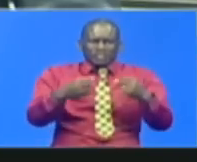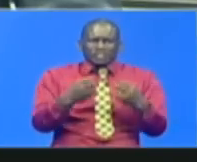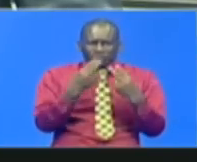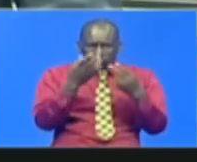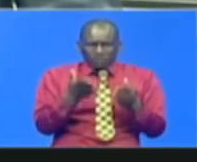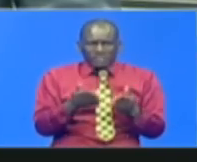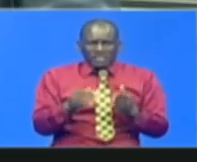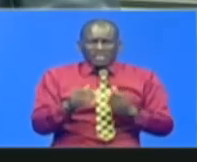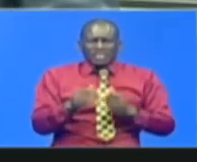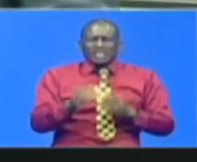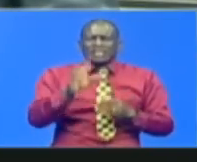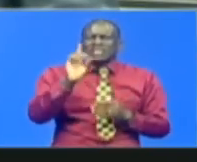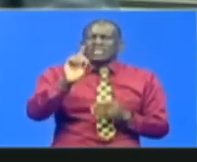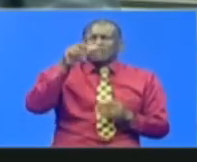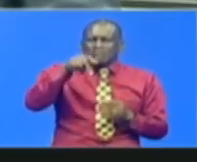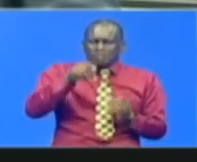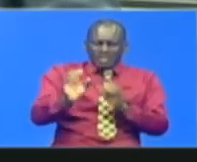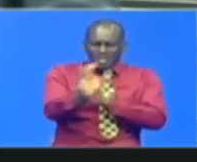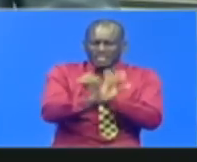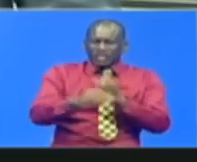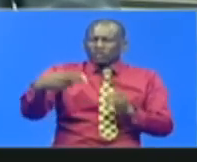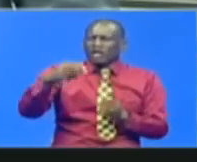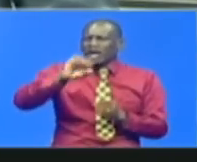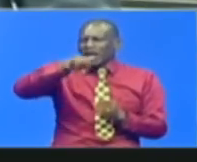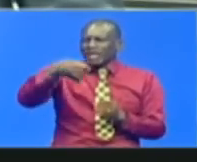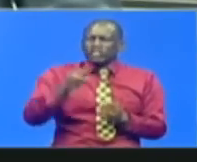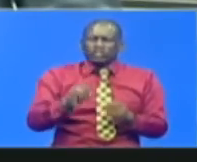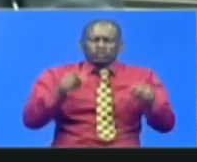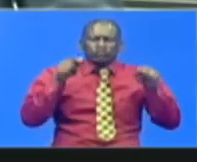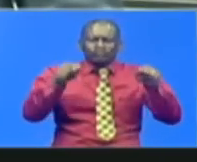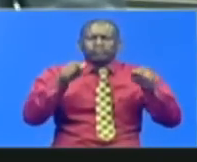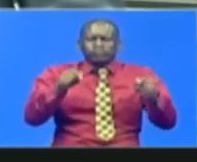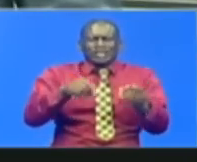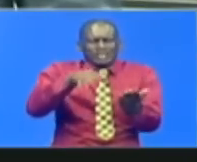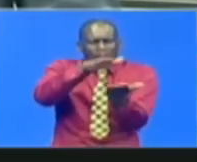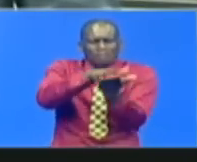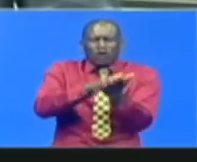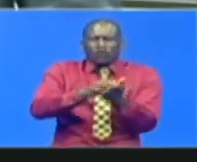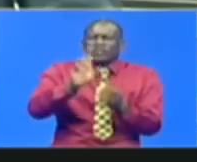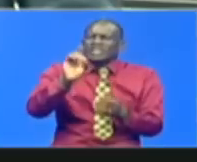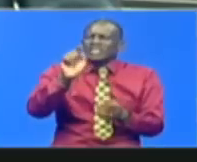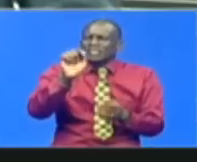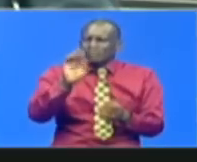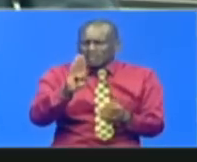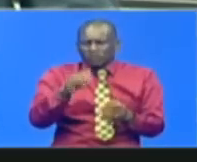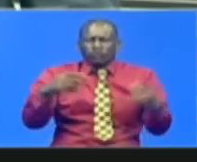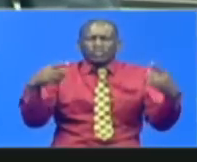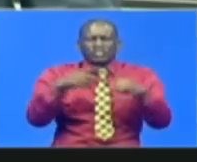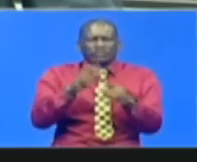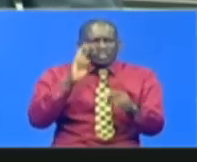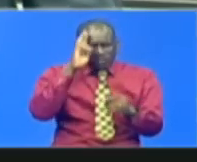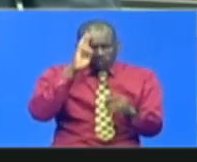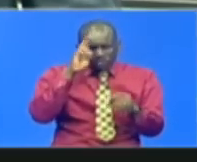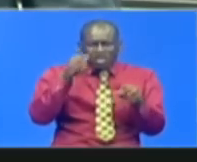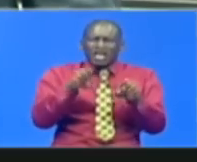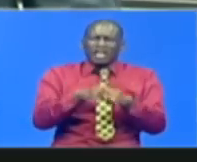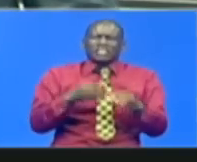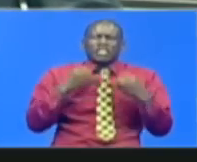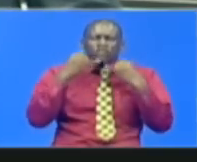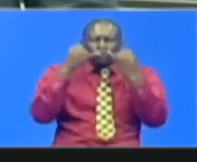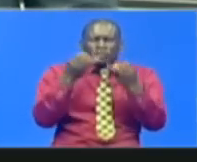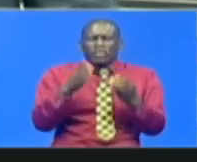Kiongozi wa mashtaka ya umma nchini Noordin Haji ameituhumu vikali benki ya Diamond Trust kwa sababu tofauti. Na kama anavyoripoti sasa